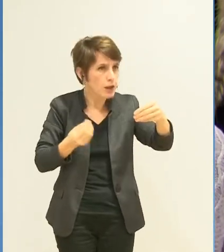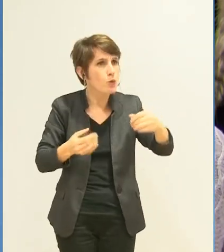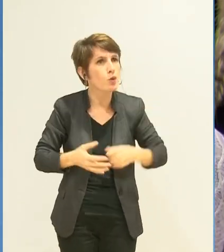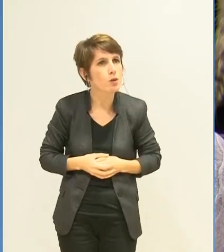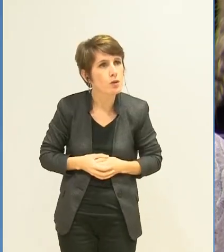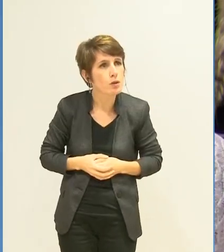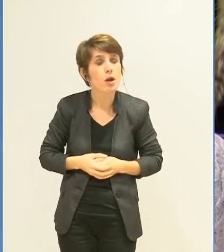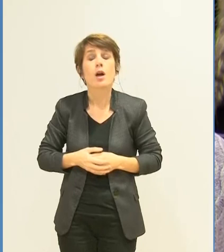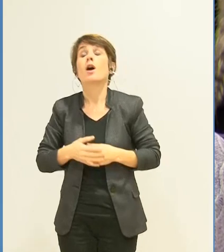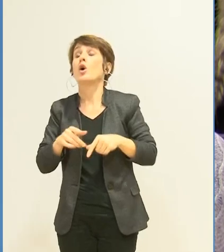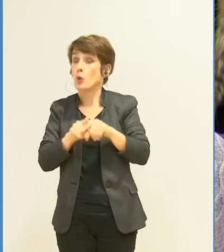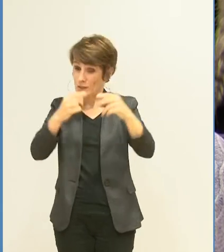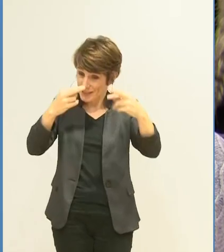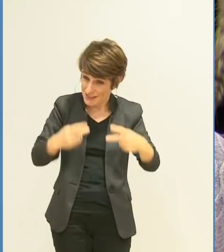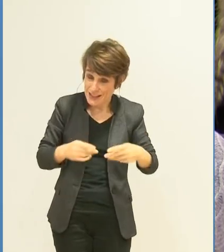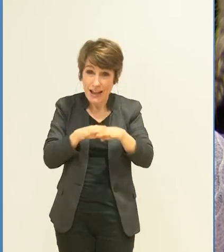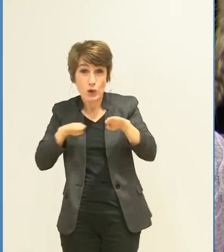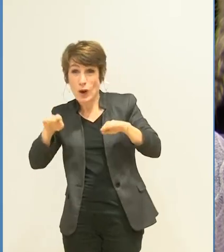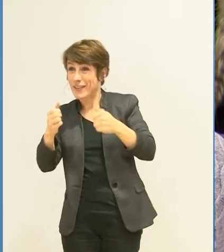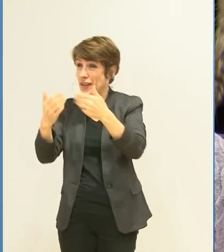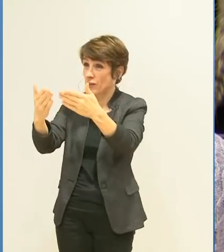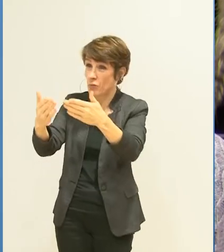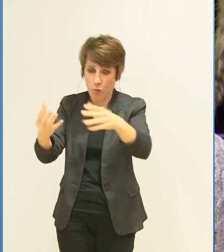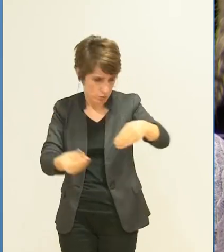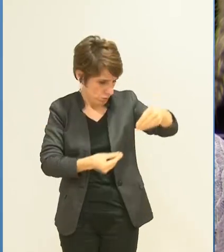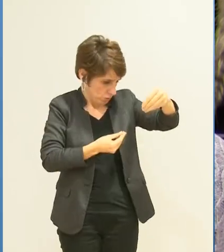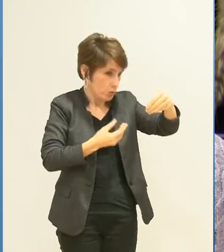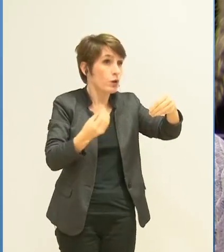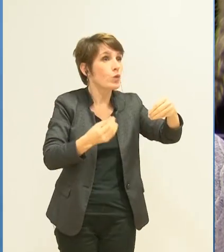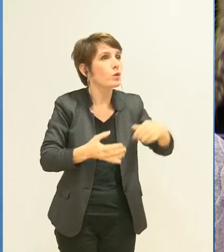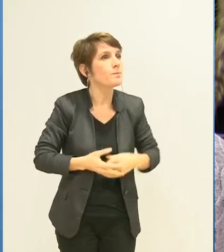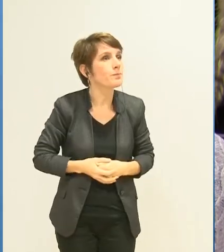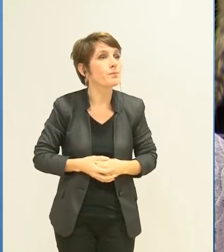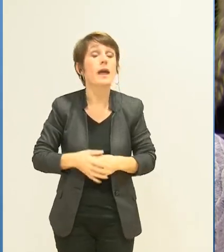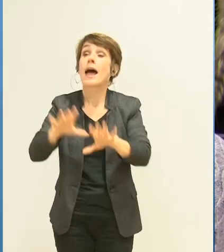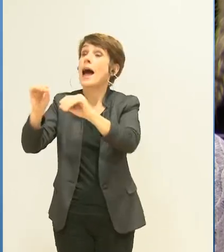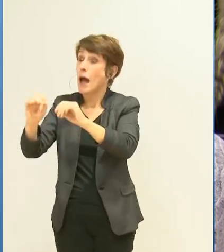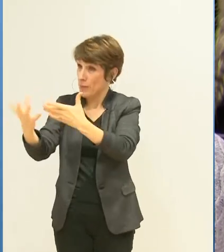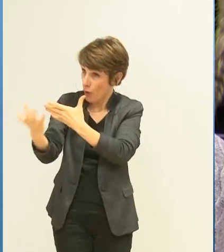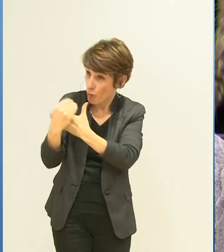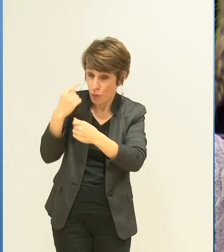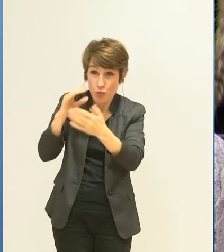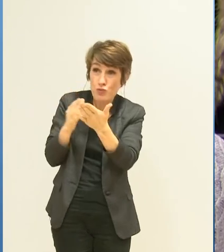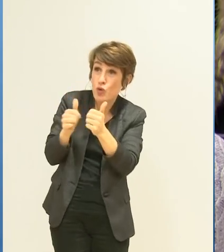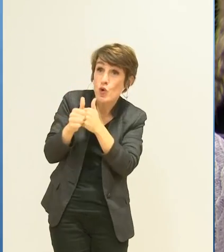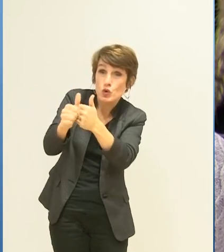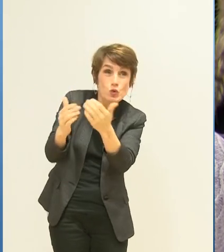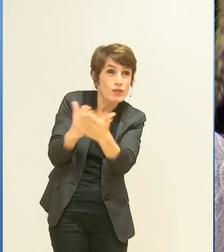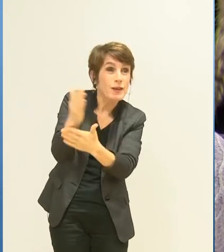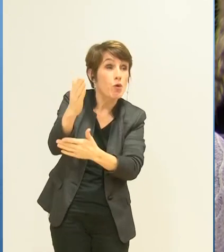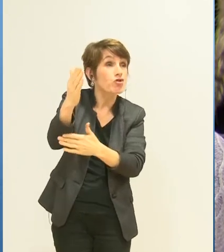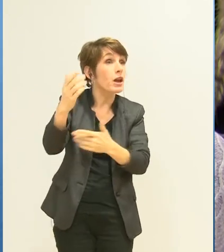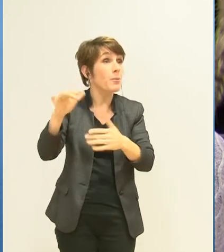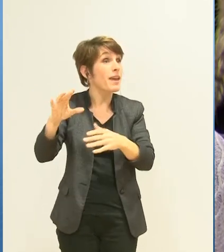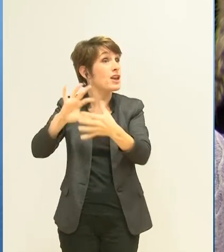scénarios alternatifs à où sont ils les habitants seront associés au suivi des projets alors évidemment apparemment les unions quartier